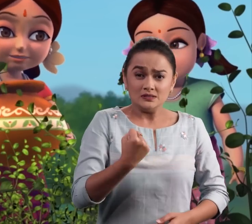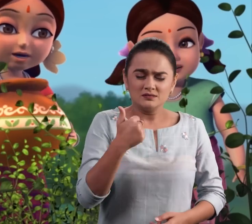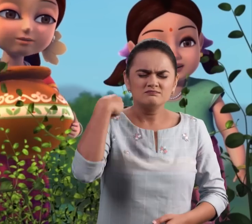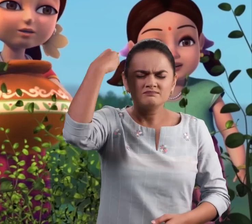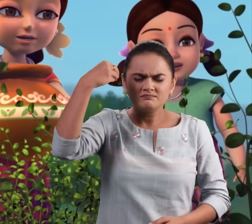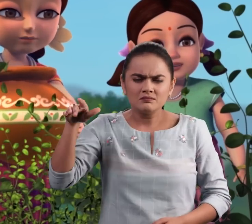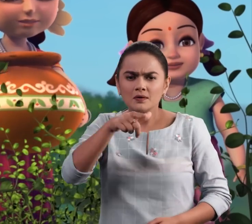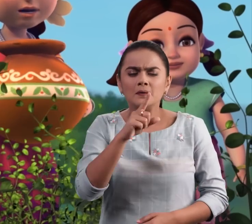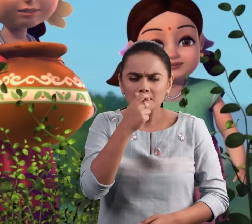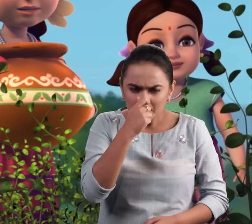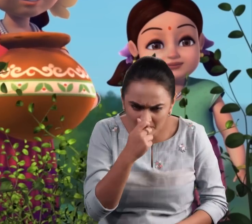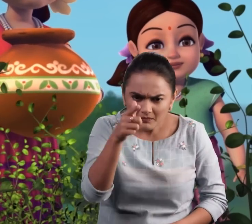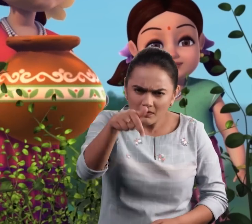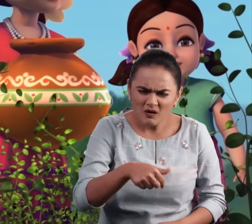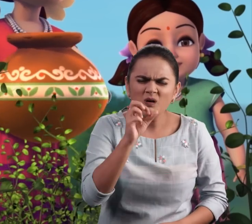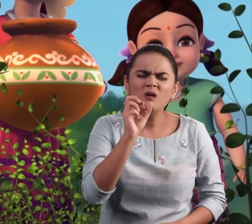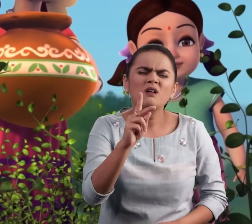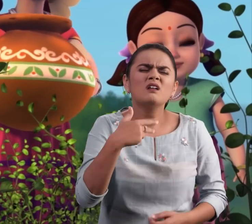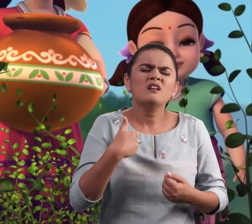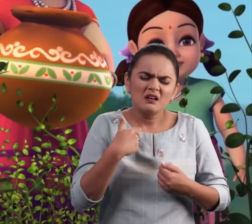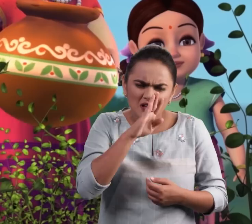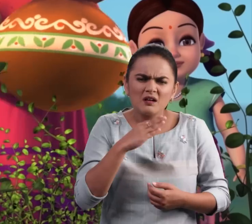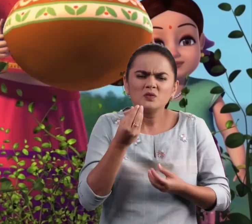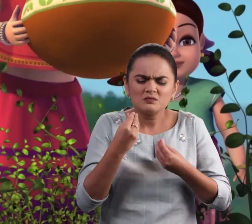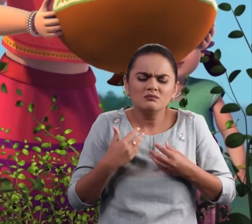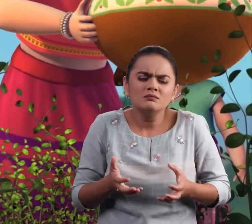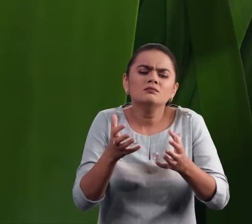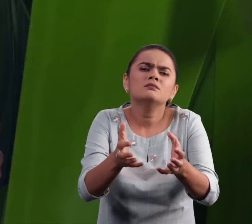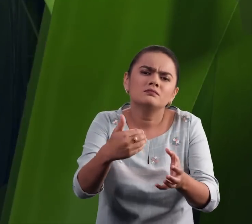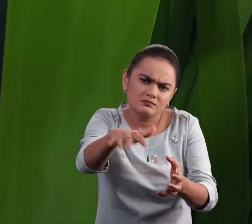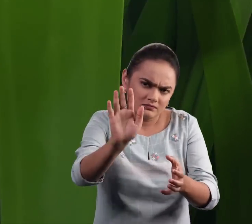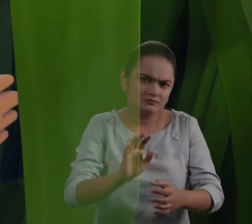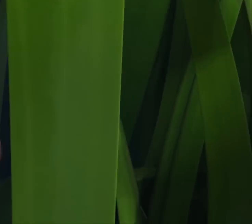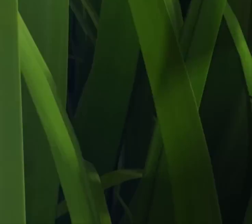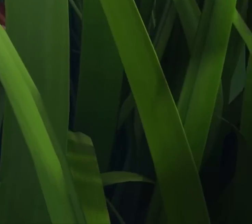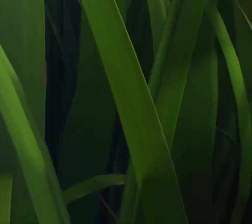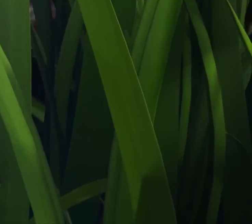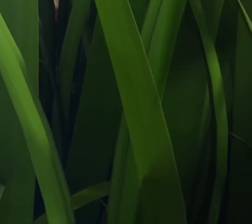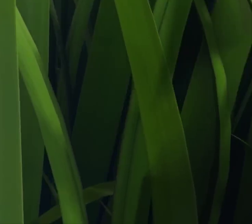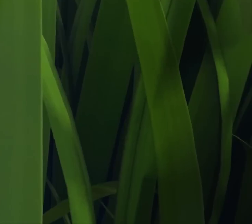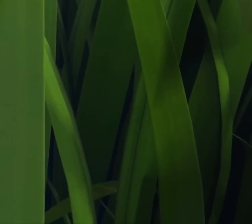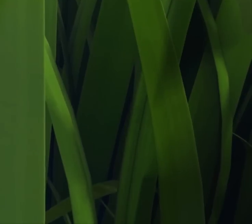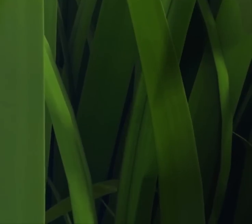घमंड फुलाकर हमारे पास आए हो, हम थोड़ा सा माखन तुम्हारे साथ बांट सकती हैं।